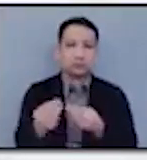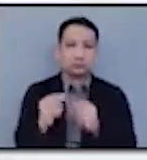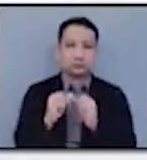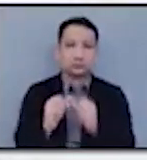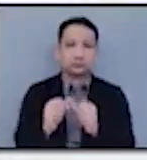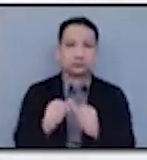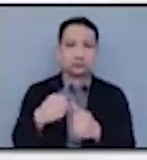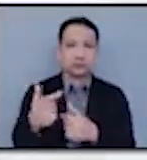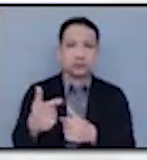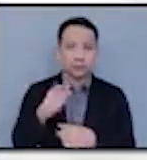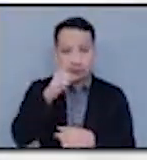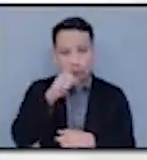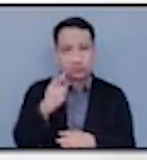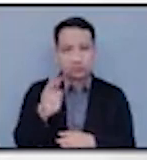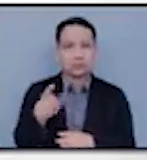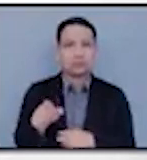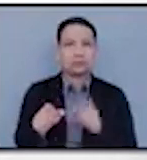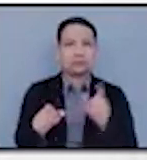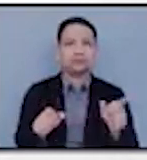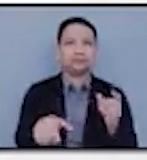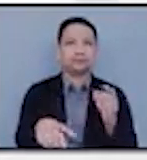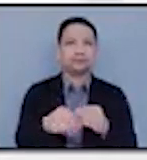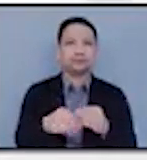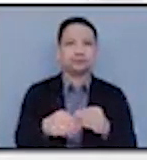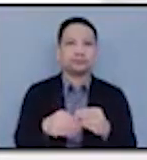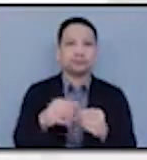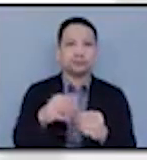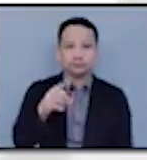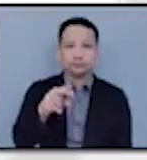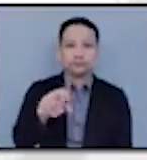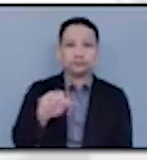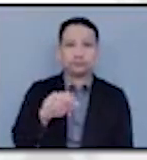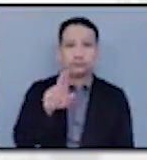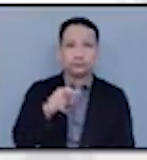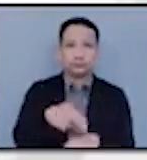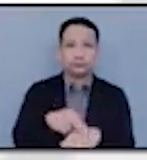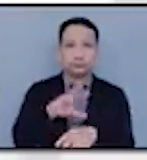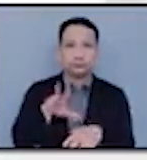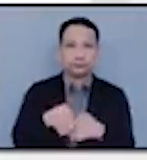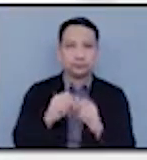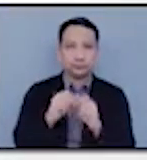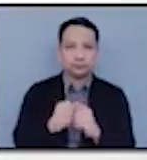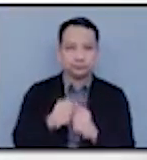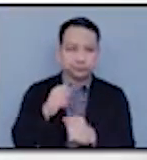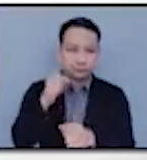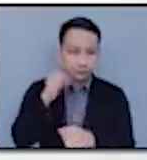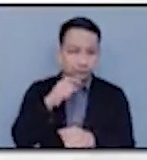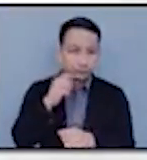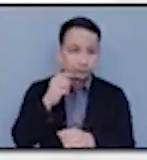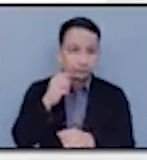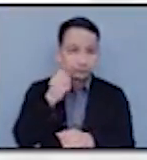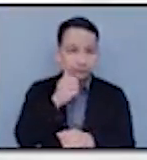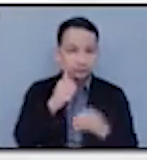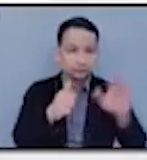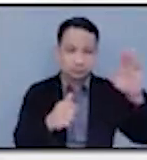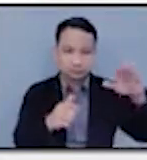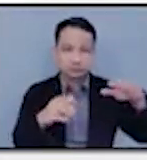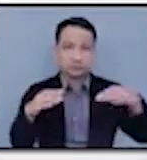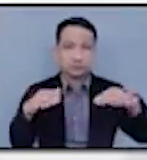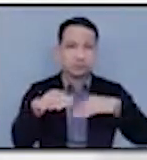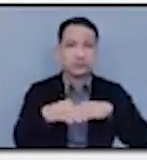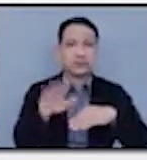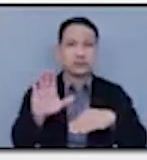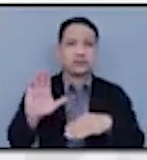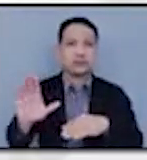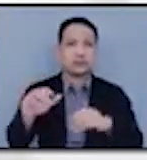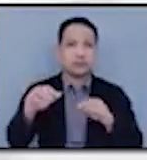20 anyos na lalaking biktima na isang Dutch national, kasama niya ang kanyang kasintahan ng parahin ng suspect ang kanilang